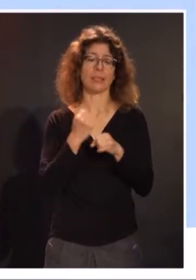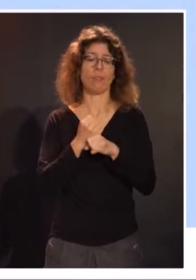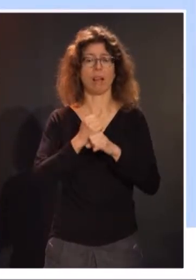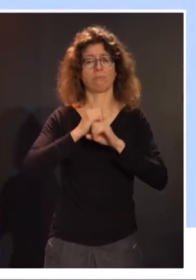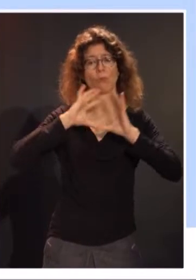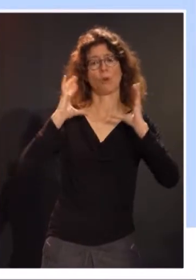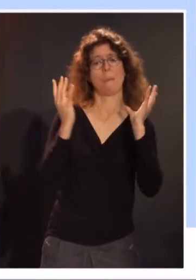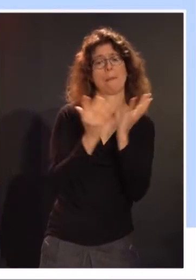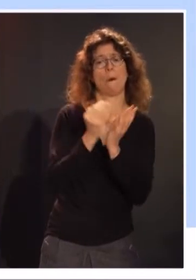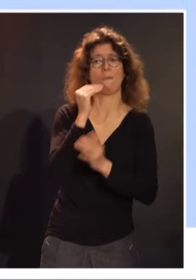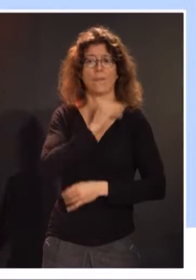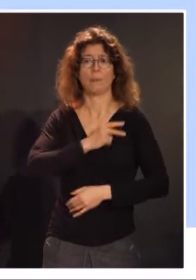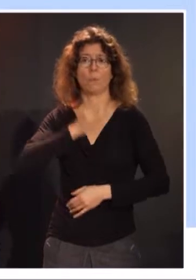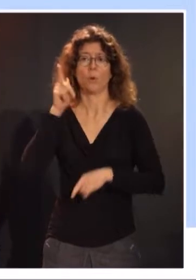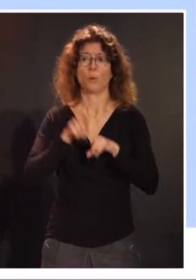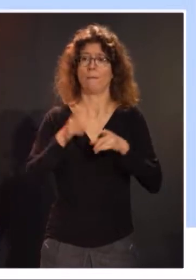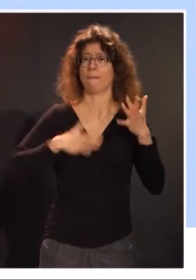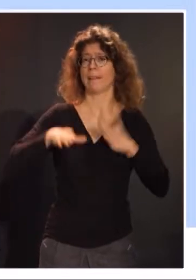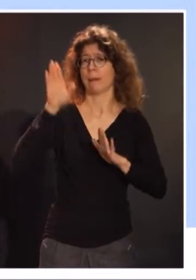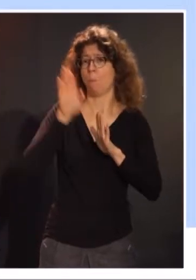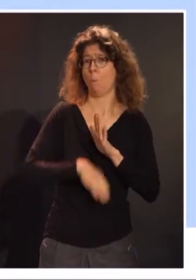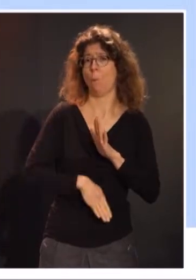et de réduire la factibilité.